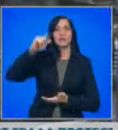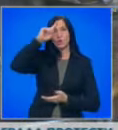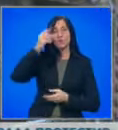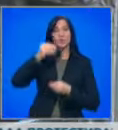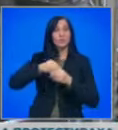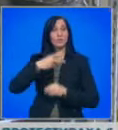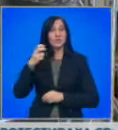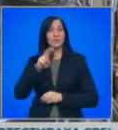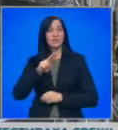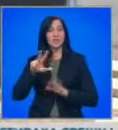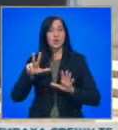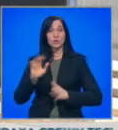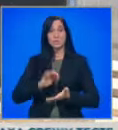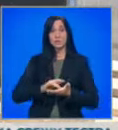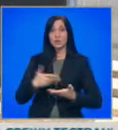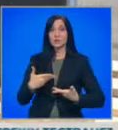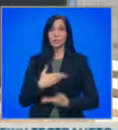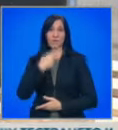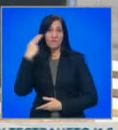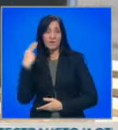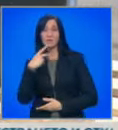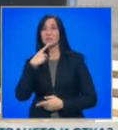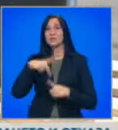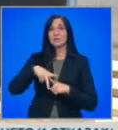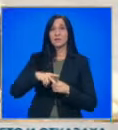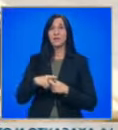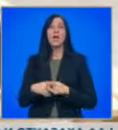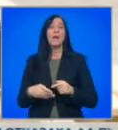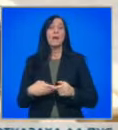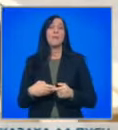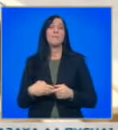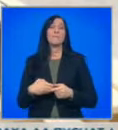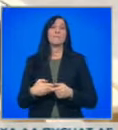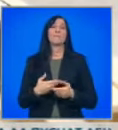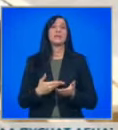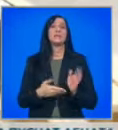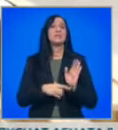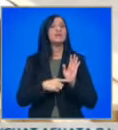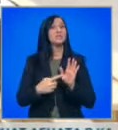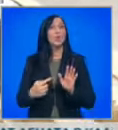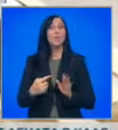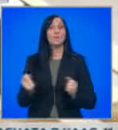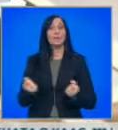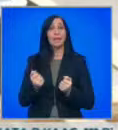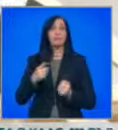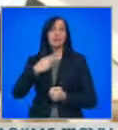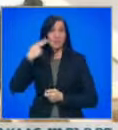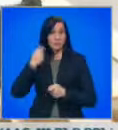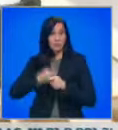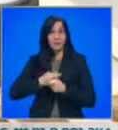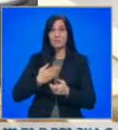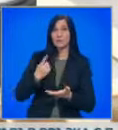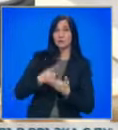Допълнителните 228 машини са нужни на фирмата за сервизна и презентационна дейност, каквато фирмата извършва и каквато има задължение по различни